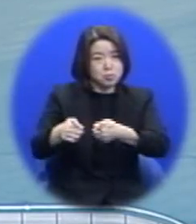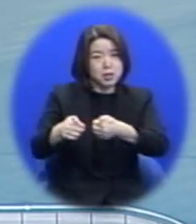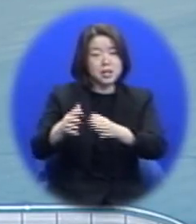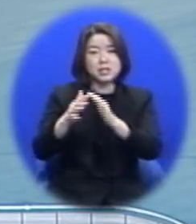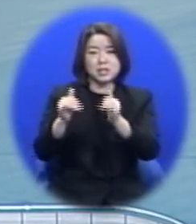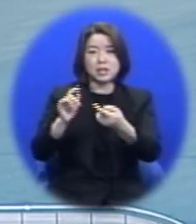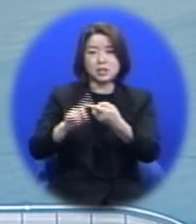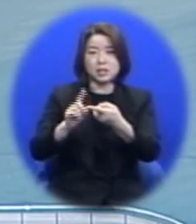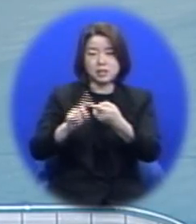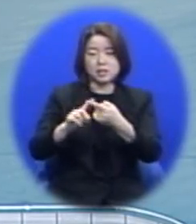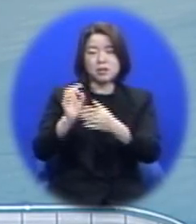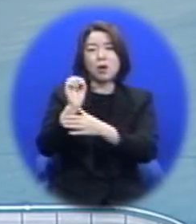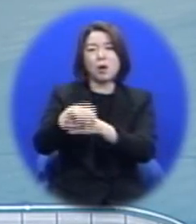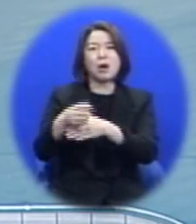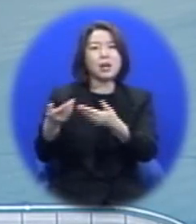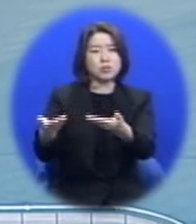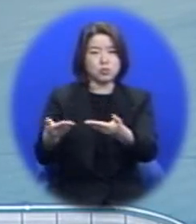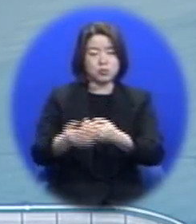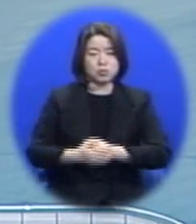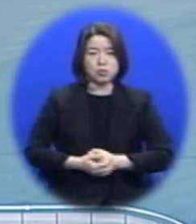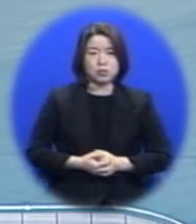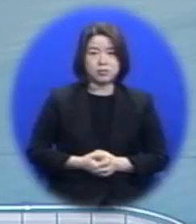주었다는